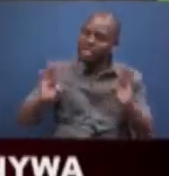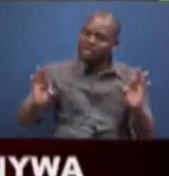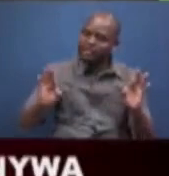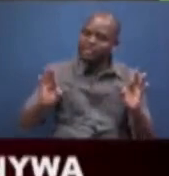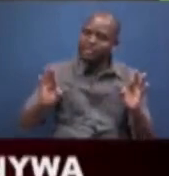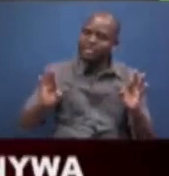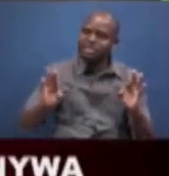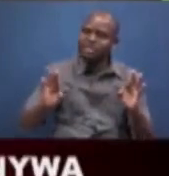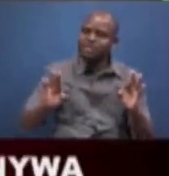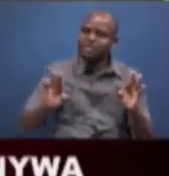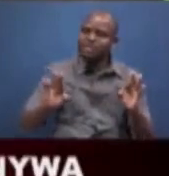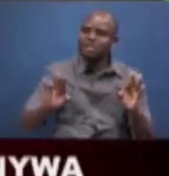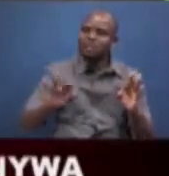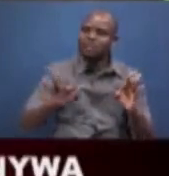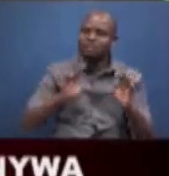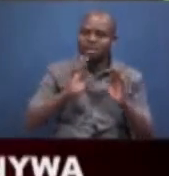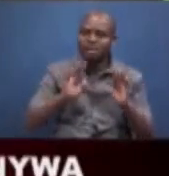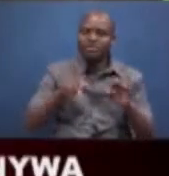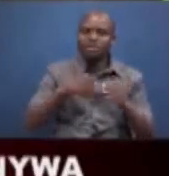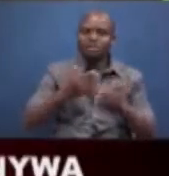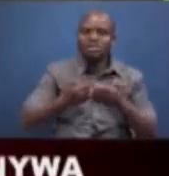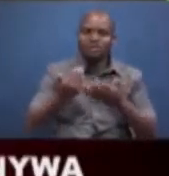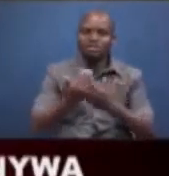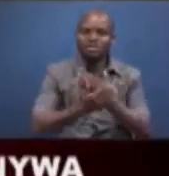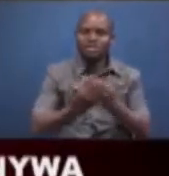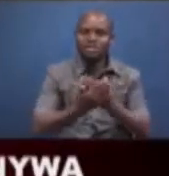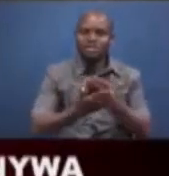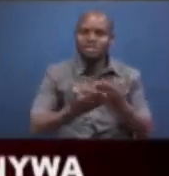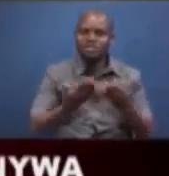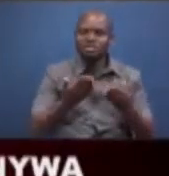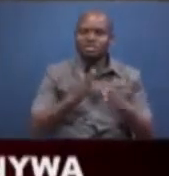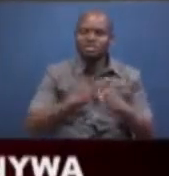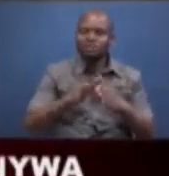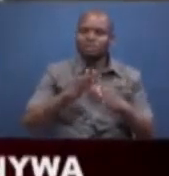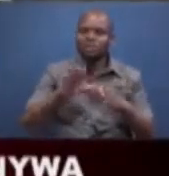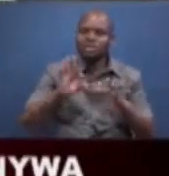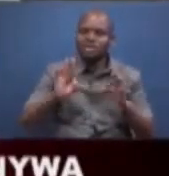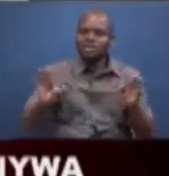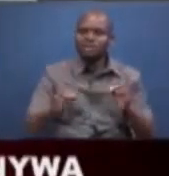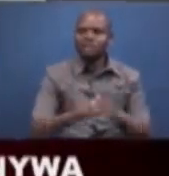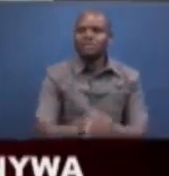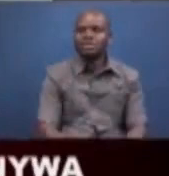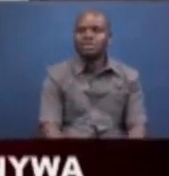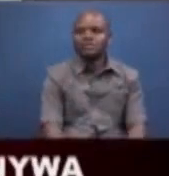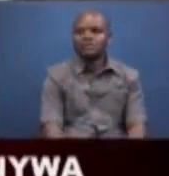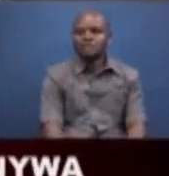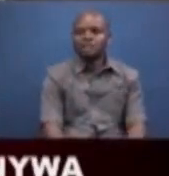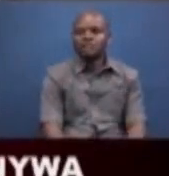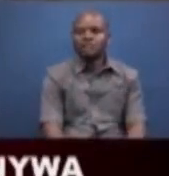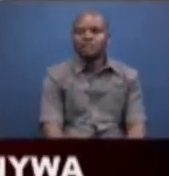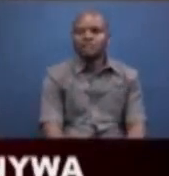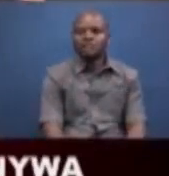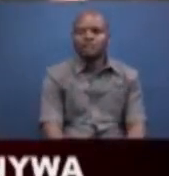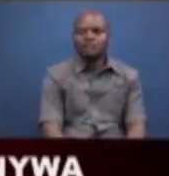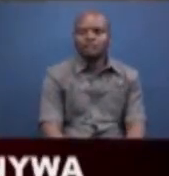maji uwe namba moja, ili kusaidia wananchi ambao tukitumia maji haya wapate afya safi na